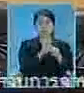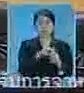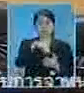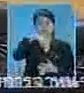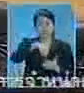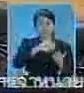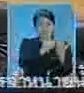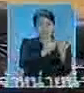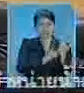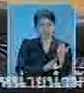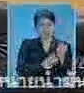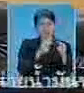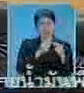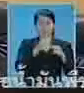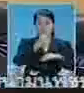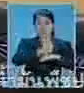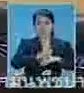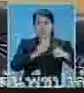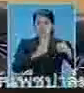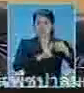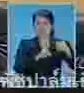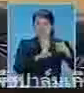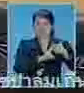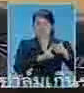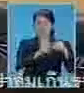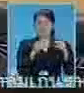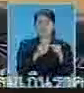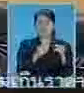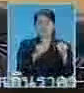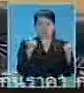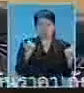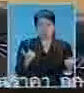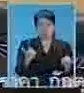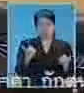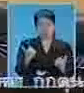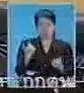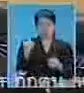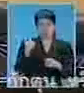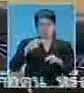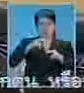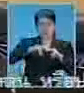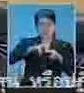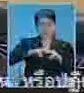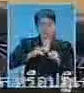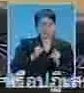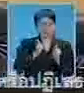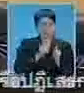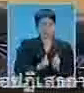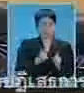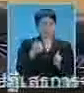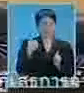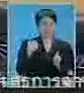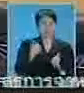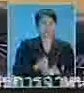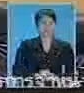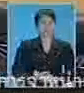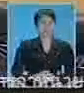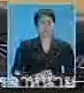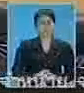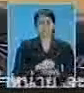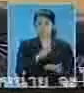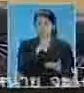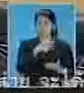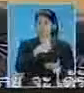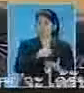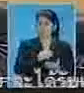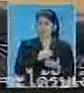คือท่านรัฐมนตรีช่วยท่านกรุณามานั่งเป็นเพื่อนกับผมในที่นี้และถ้าท่าน